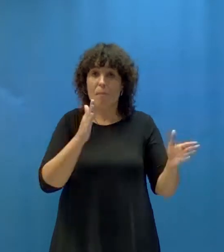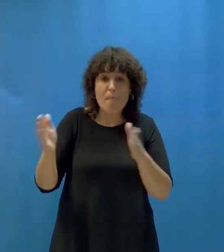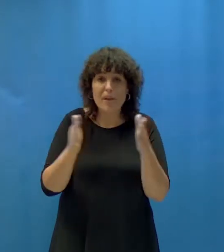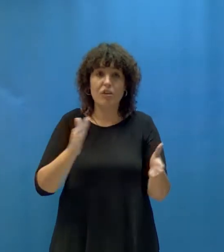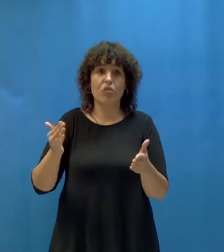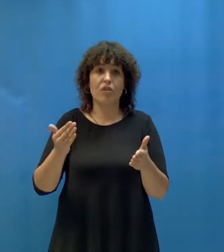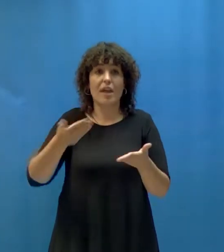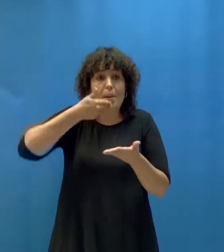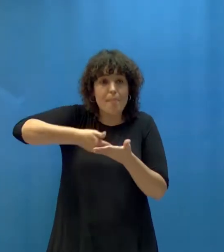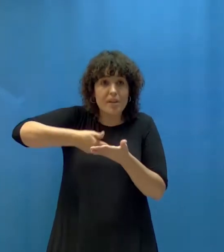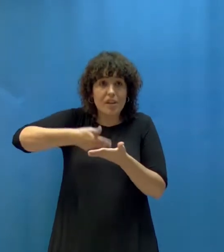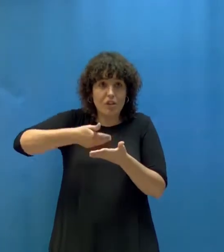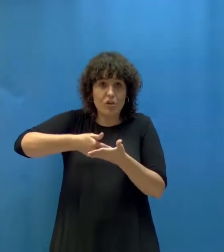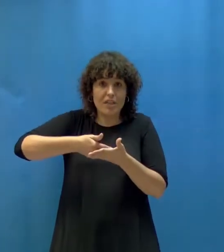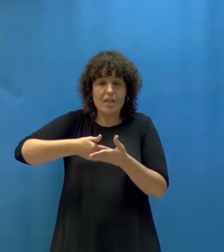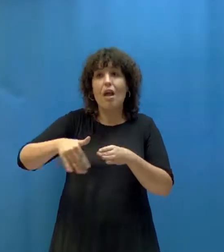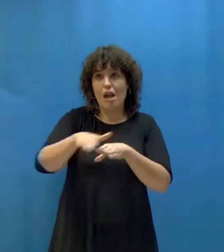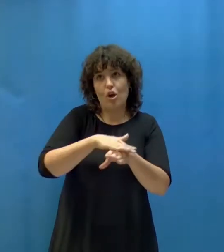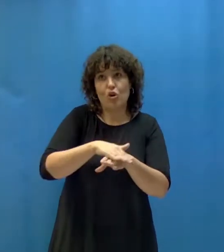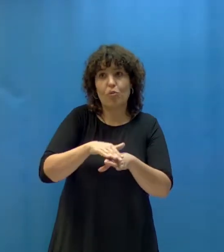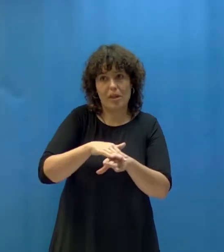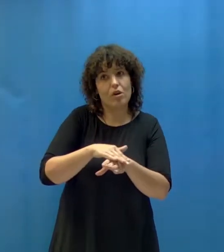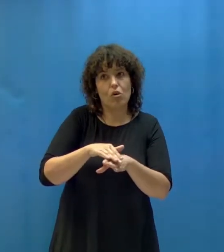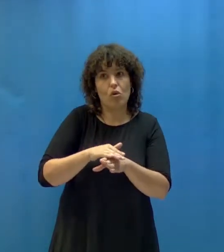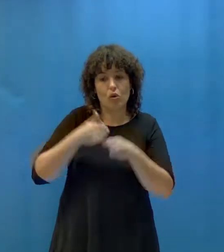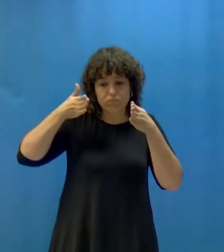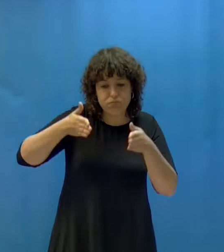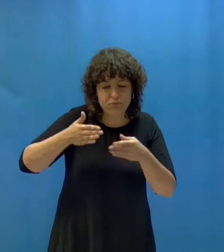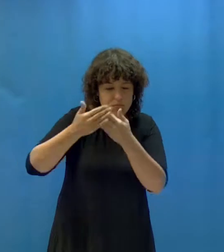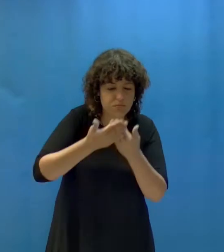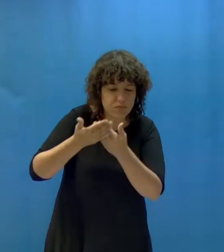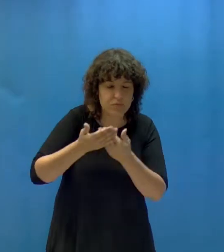plantejarem al govern se tinga en compte abans d'aprovar-se definitivament. Moltes gràcies.